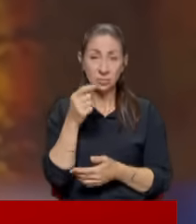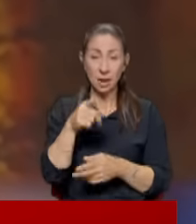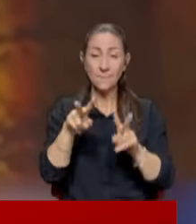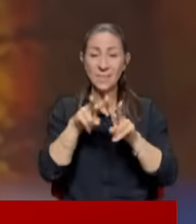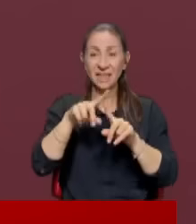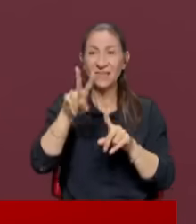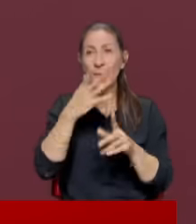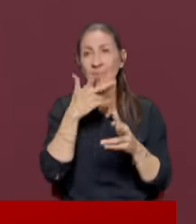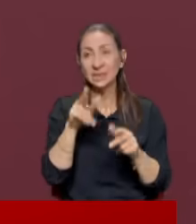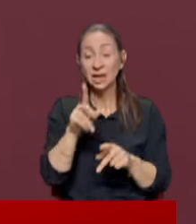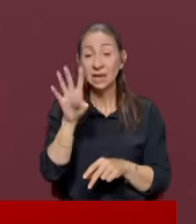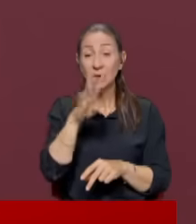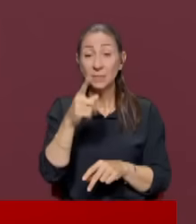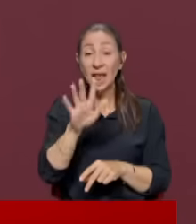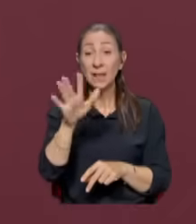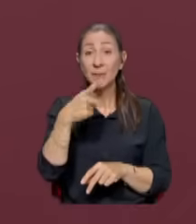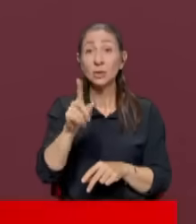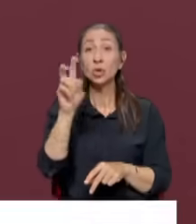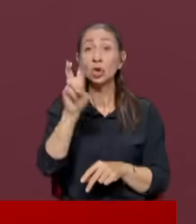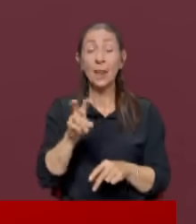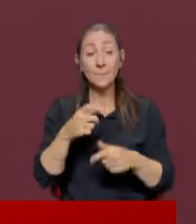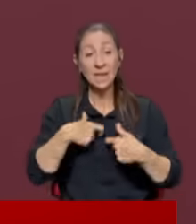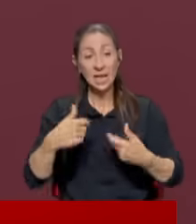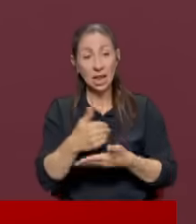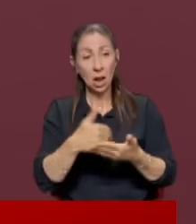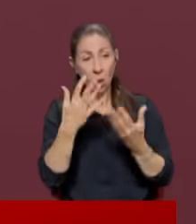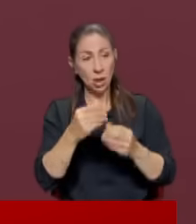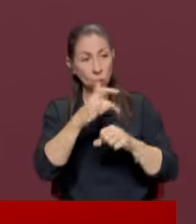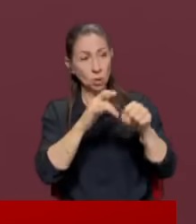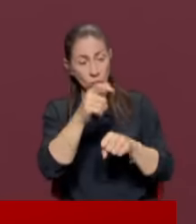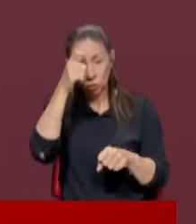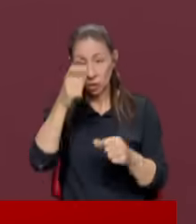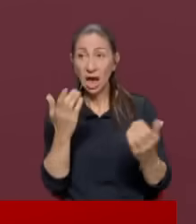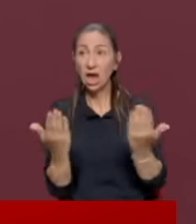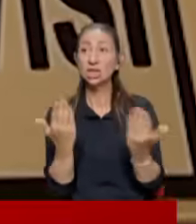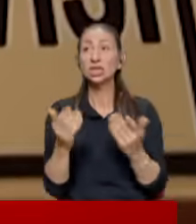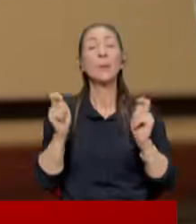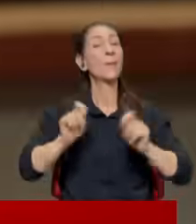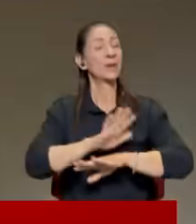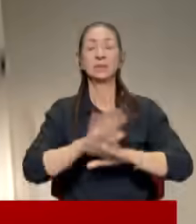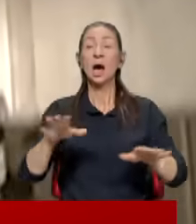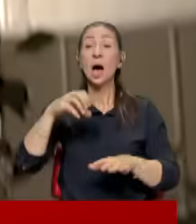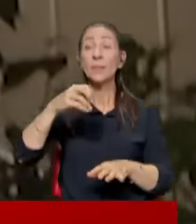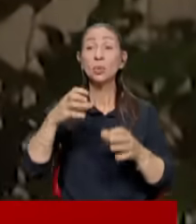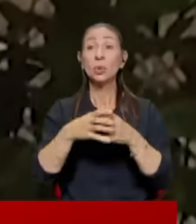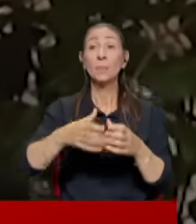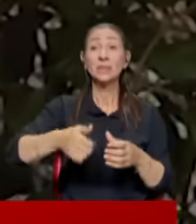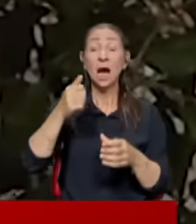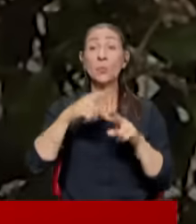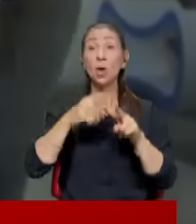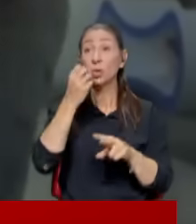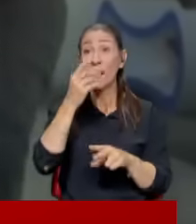taşıt vergisine benzer. 40 bin 50 bin dolar kişi başına milli geliri olan ülkelerle Türkiye'yi karşılaştıramayız. AK Parti Grup Başkanı Abdullah